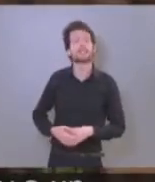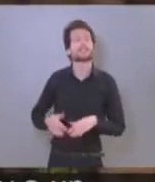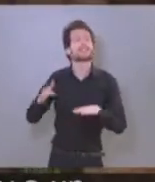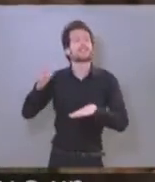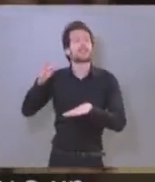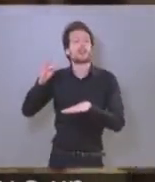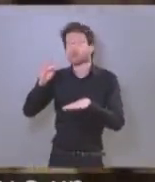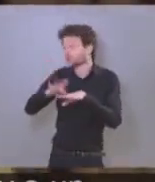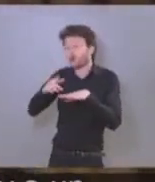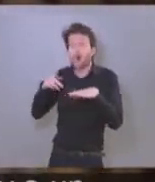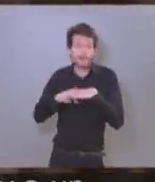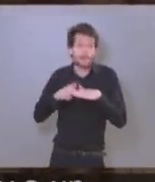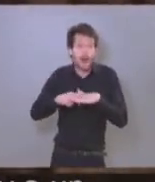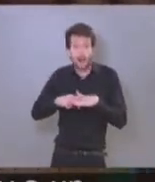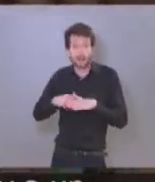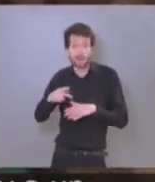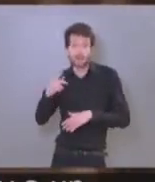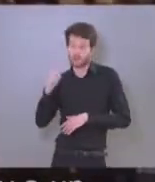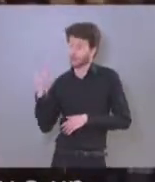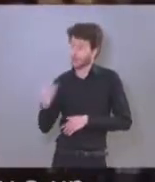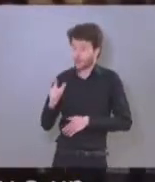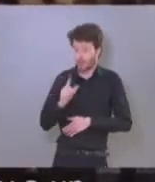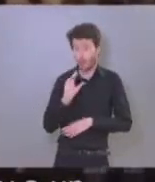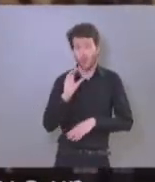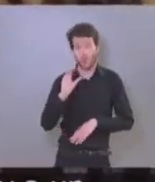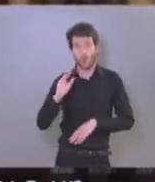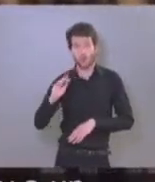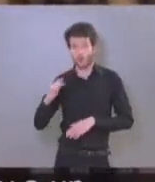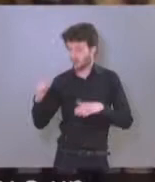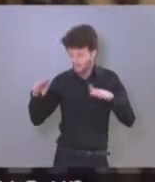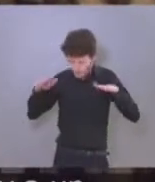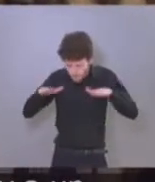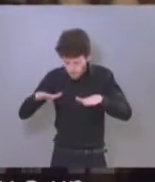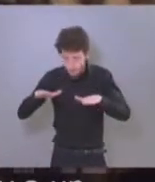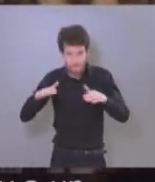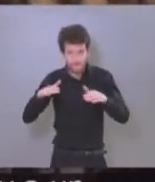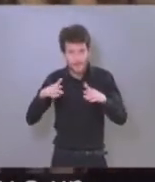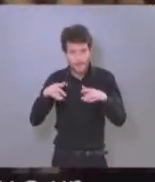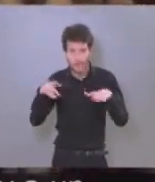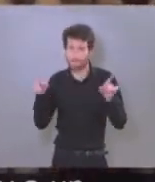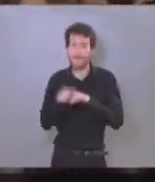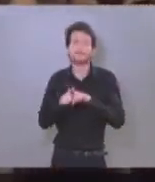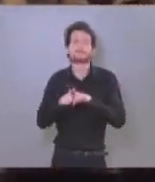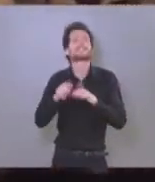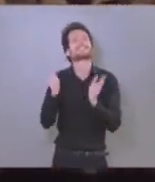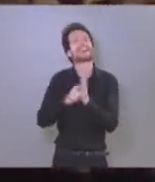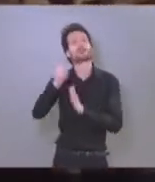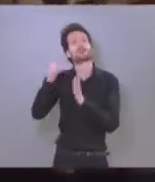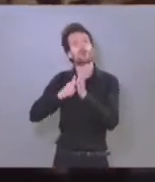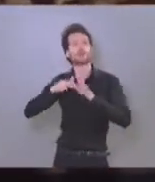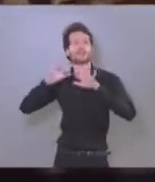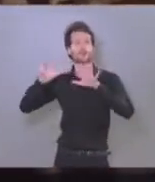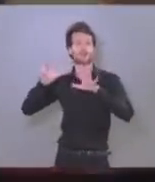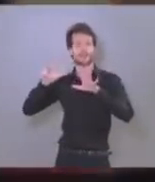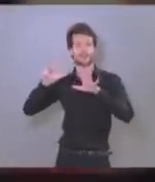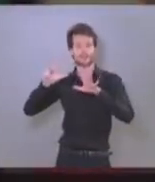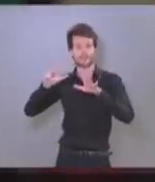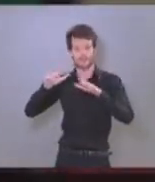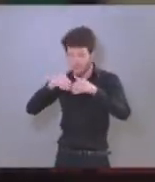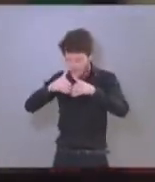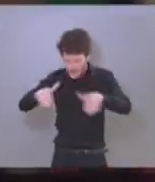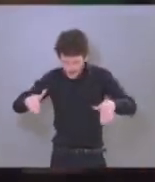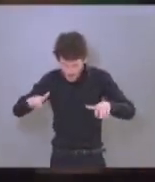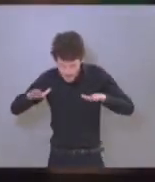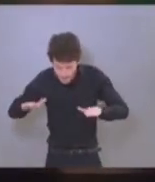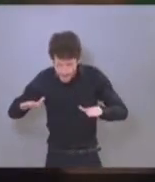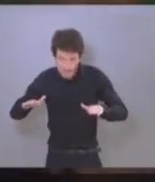ligne de départ. Nous étions en 2008 et on partait tous les deux. Tous les deux, on avait une